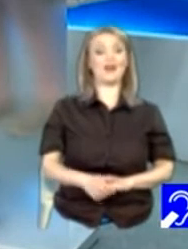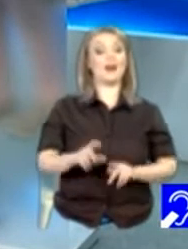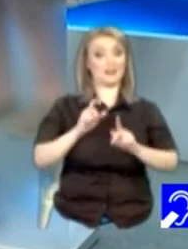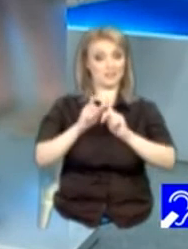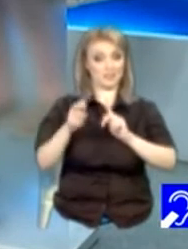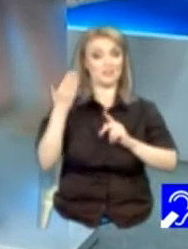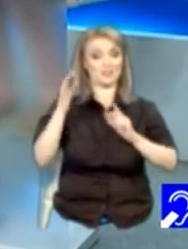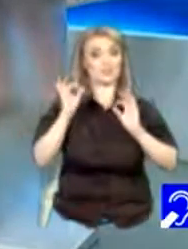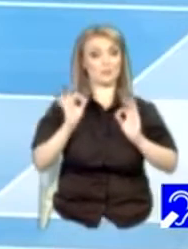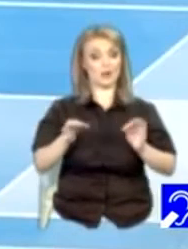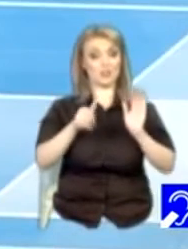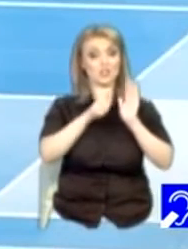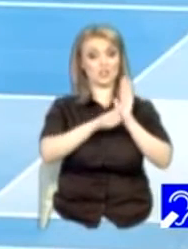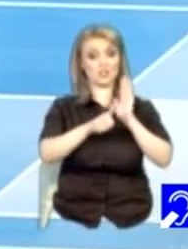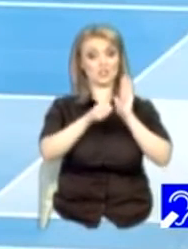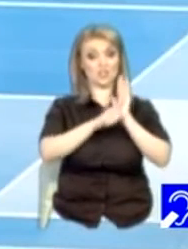corect.